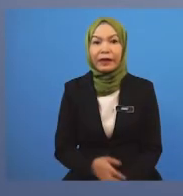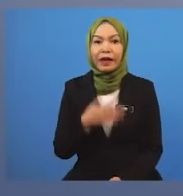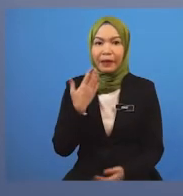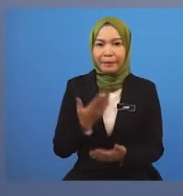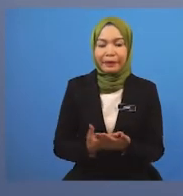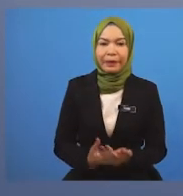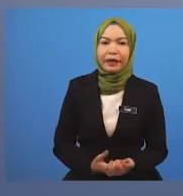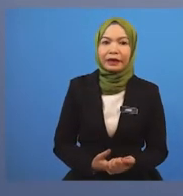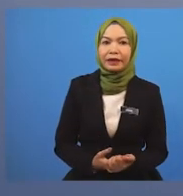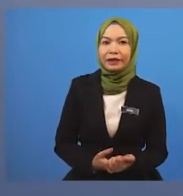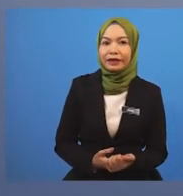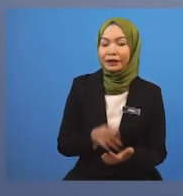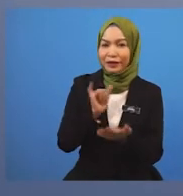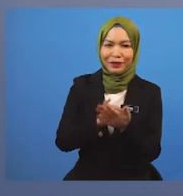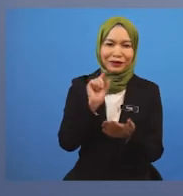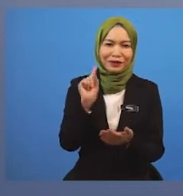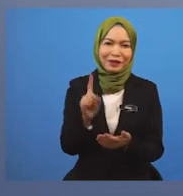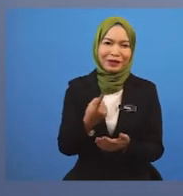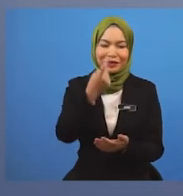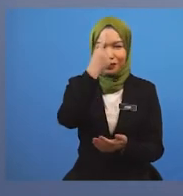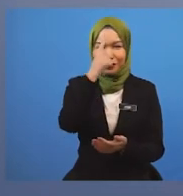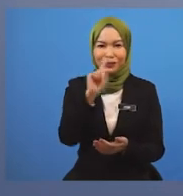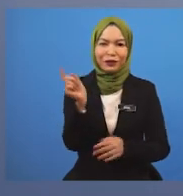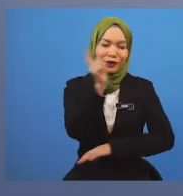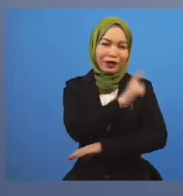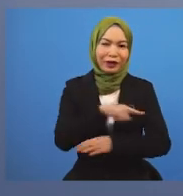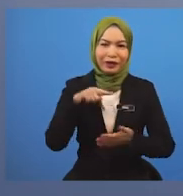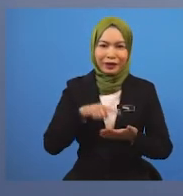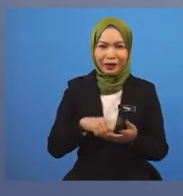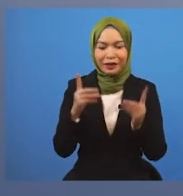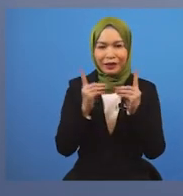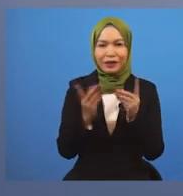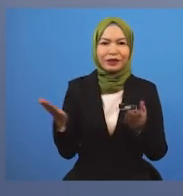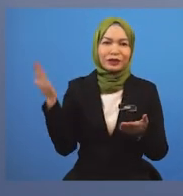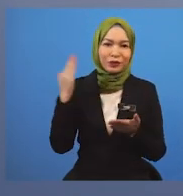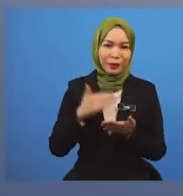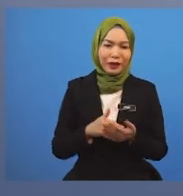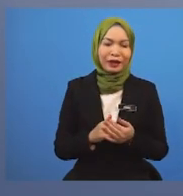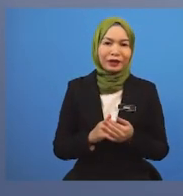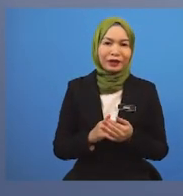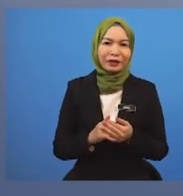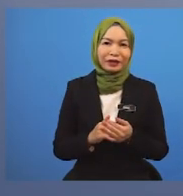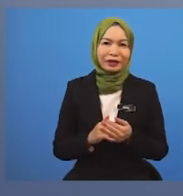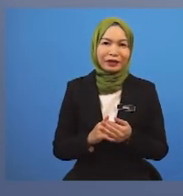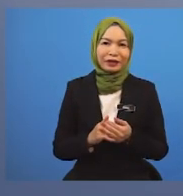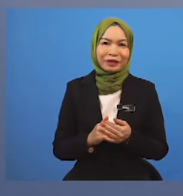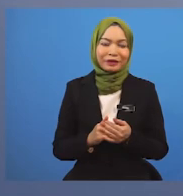Baiklah, Cikgu Ju. Itu sahaja pengajaran dari kami. Jumpa lagi murid-murid